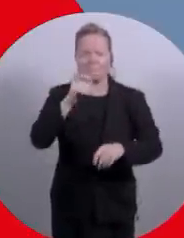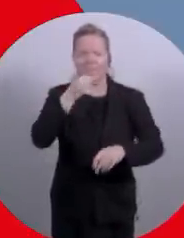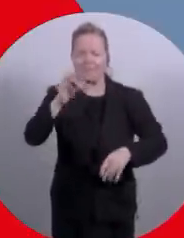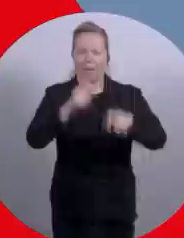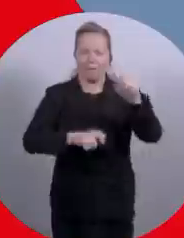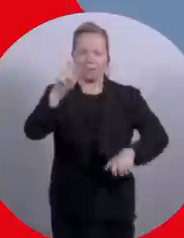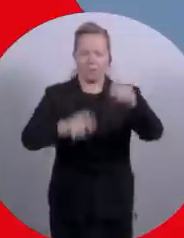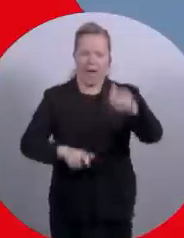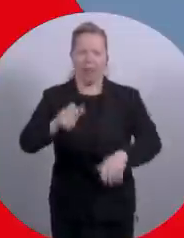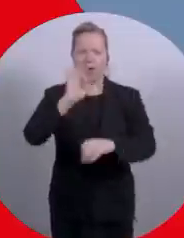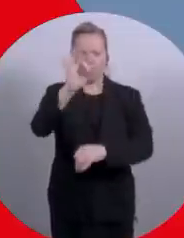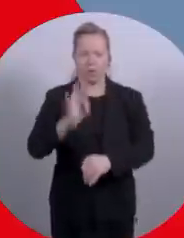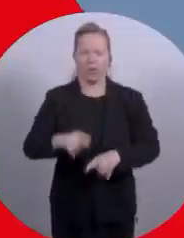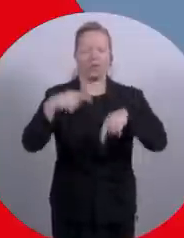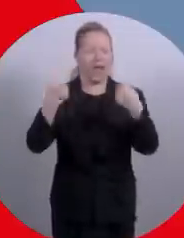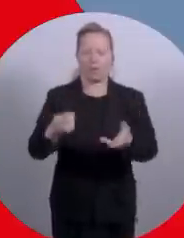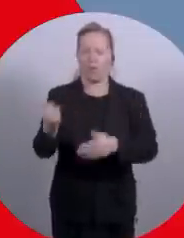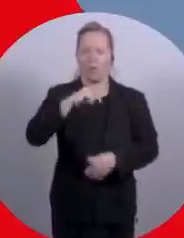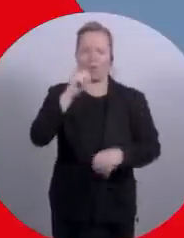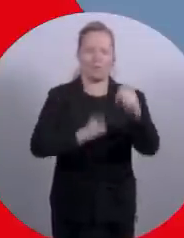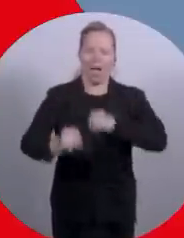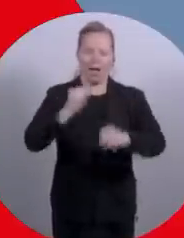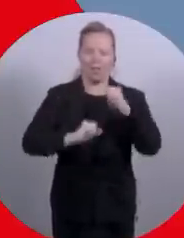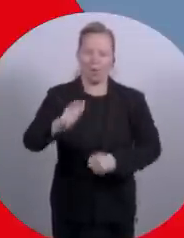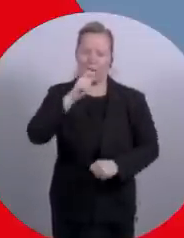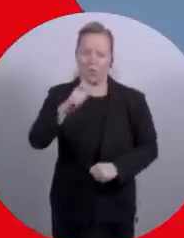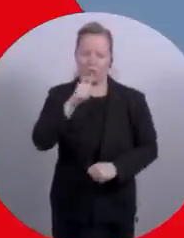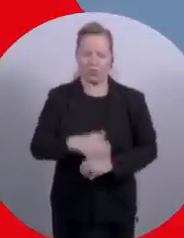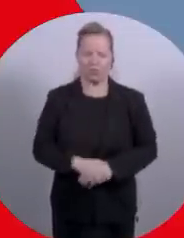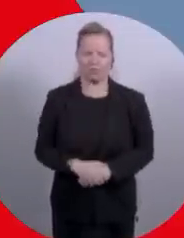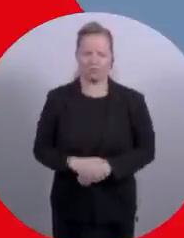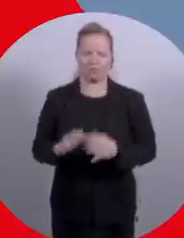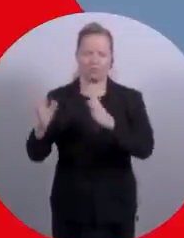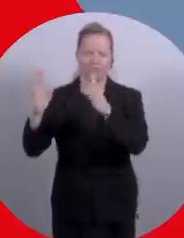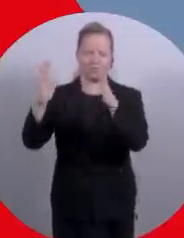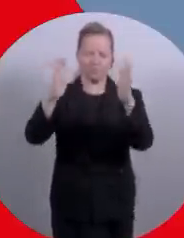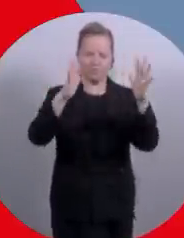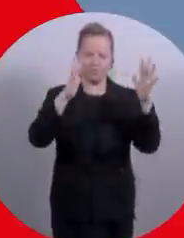kein mangelberufen sein liebe Genossen und genossen und